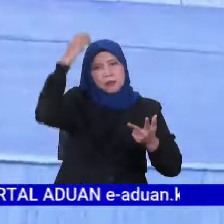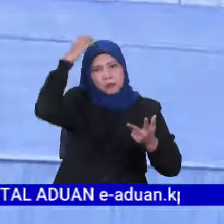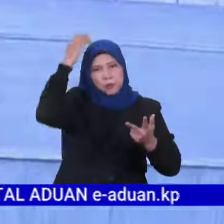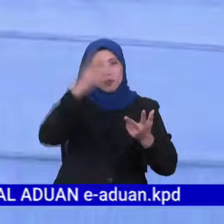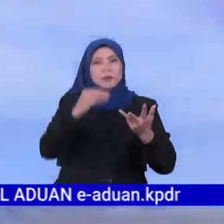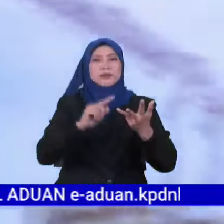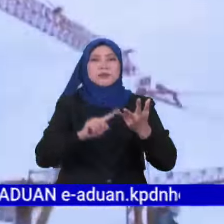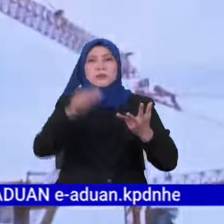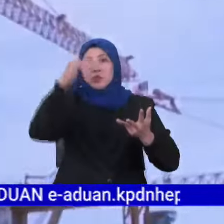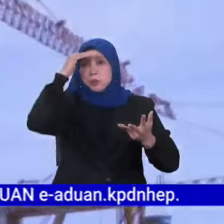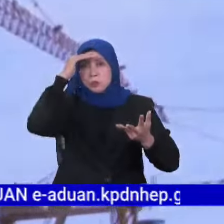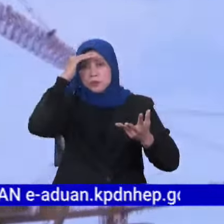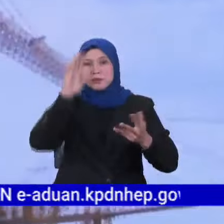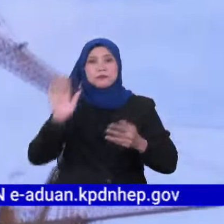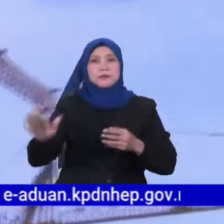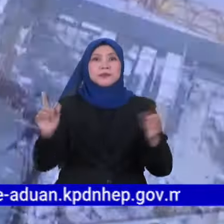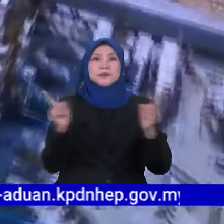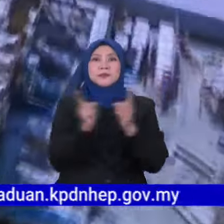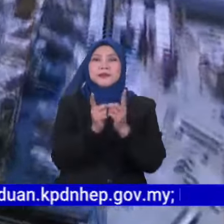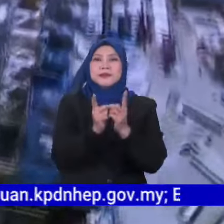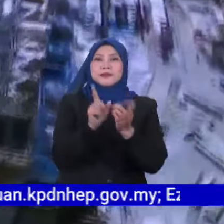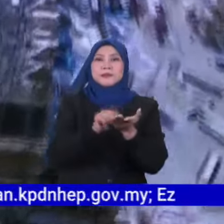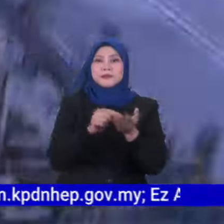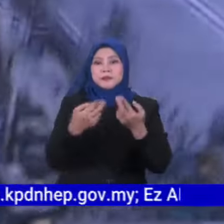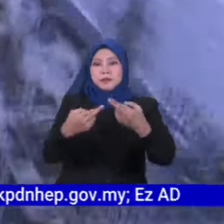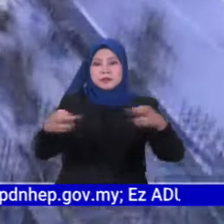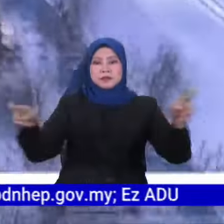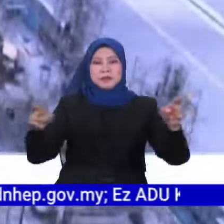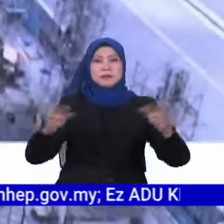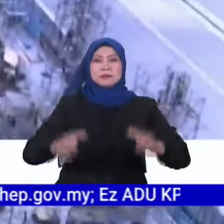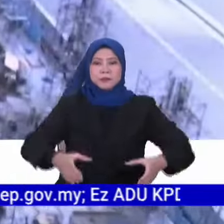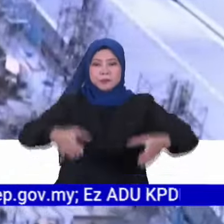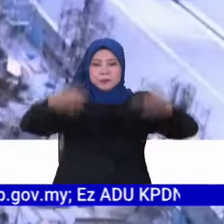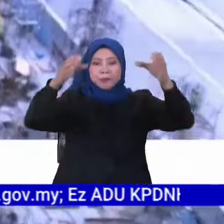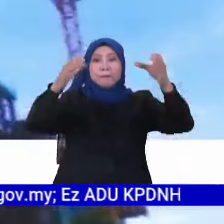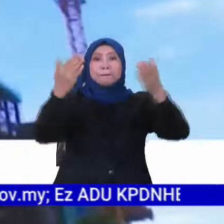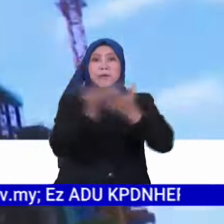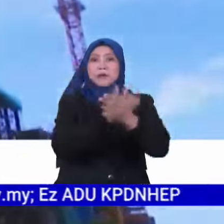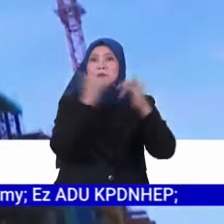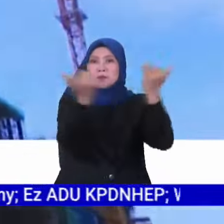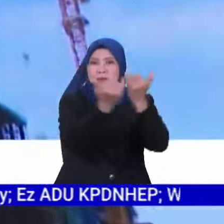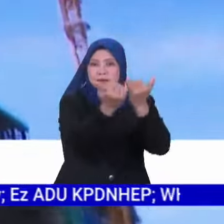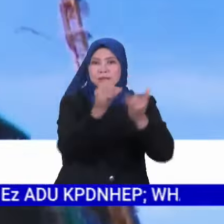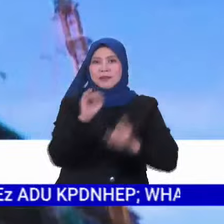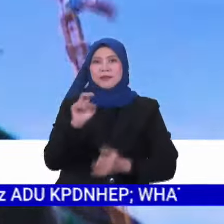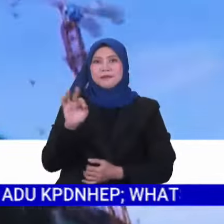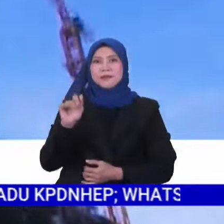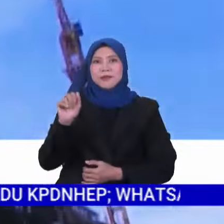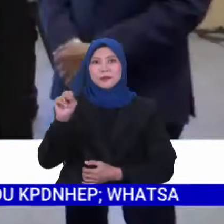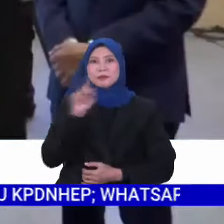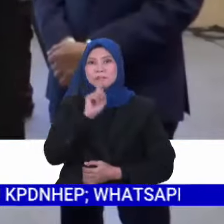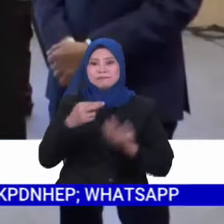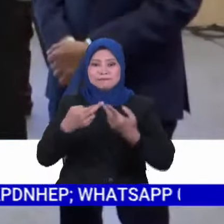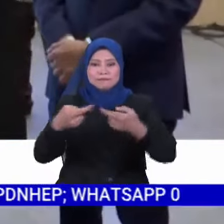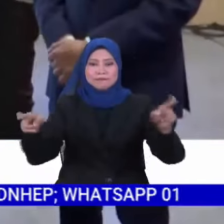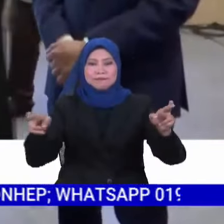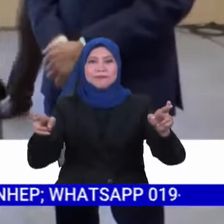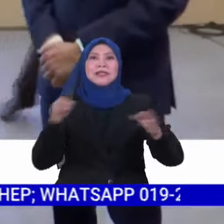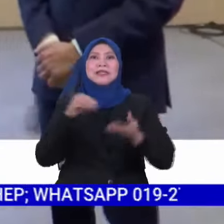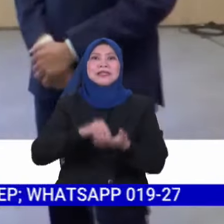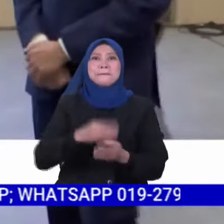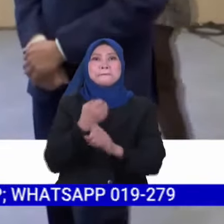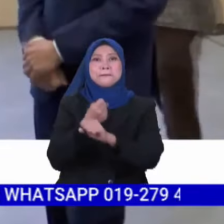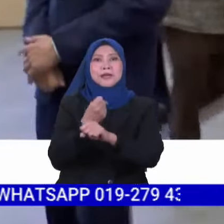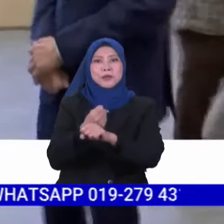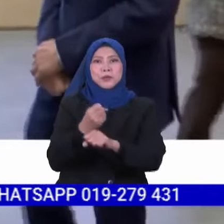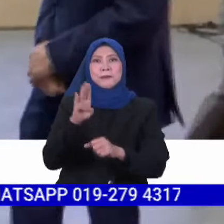dan Joho beliau ditemui selepas peresmian bangunan baru infineon yang disempurnakan ketua menteri Datuk Seri Sulaiman matali di batu